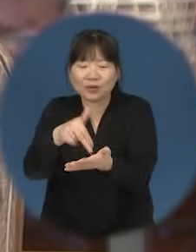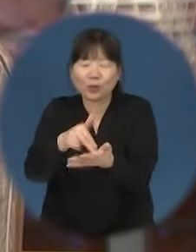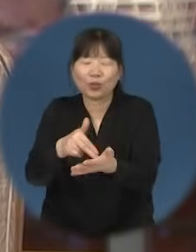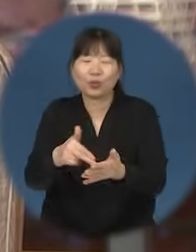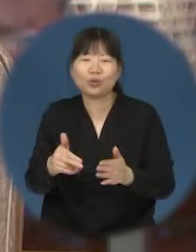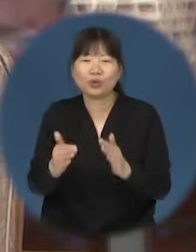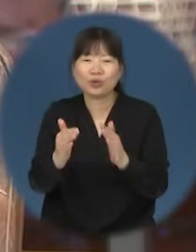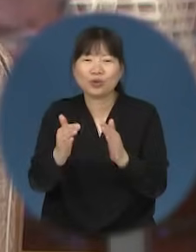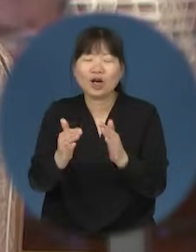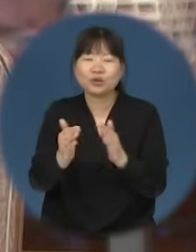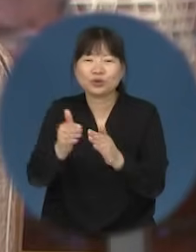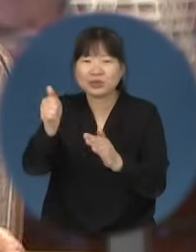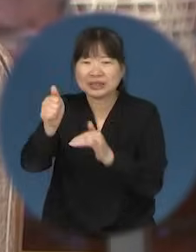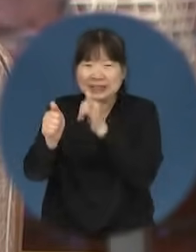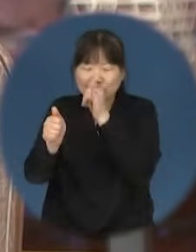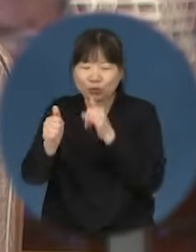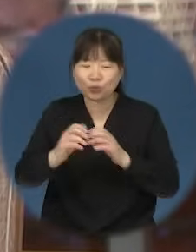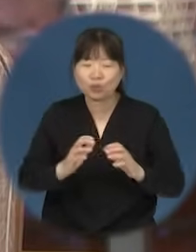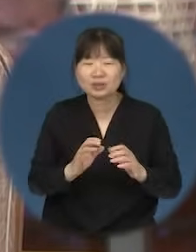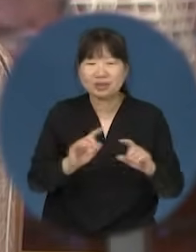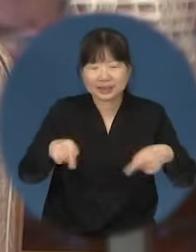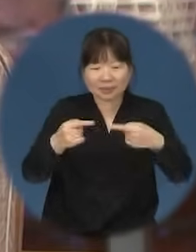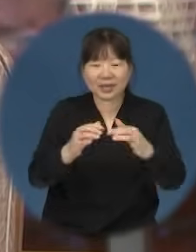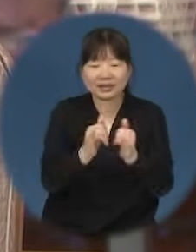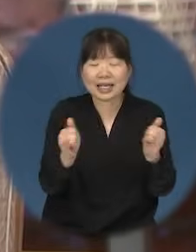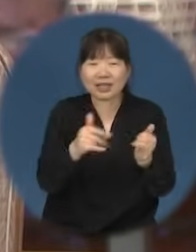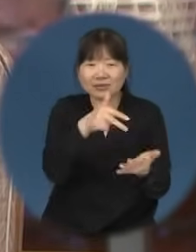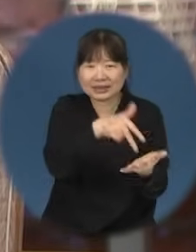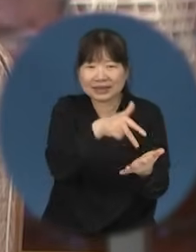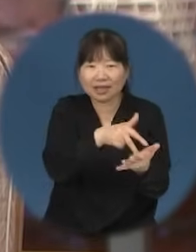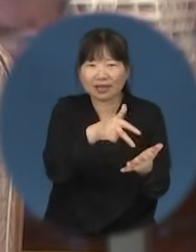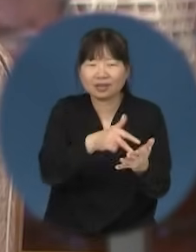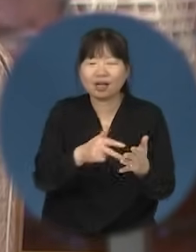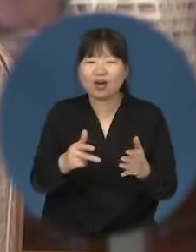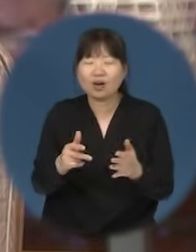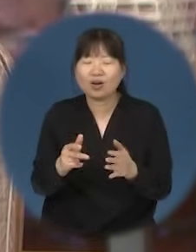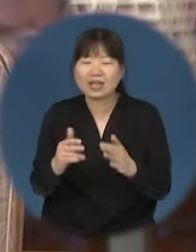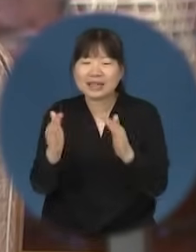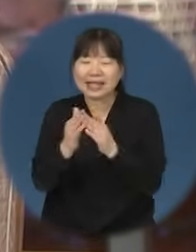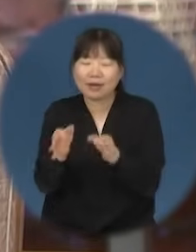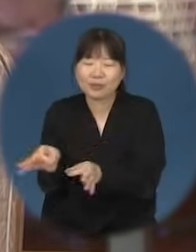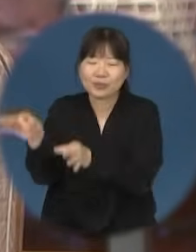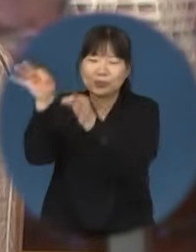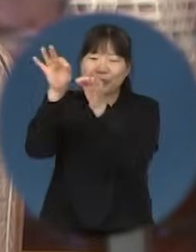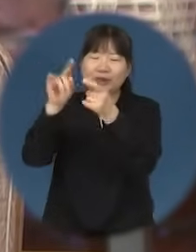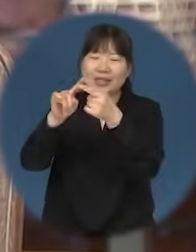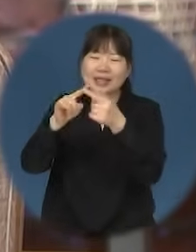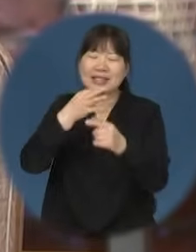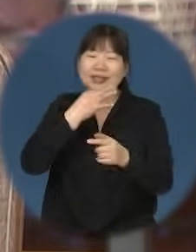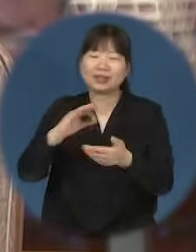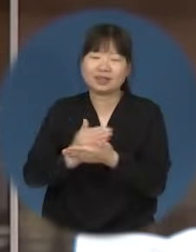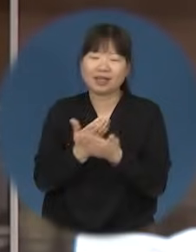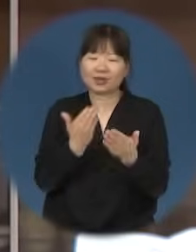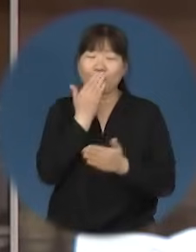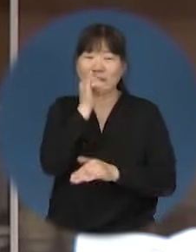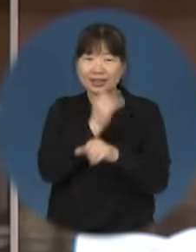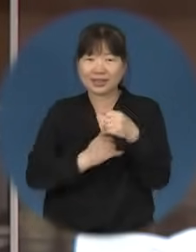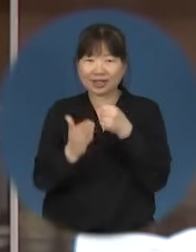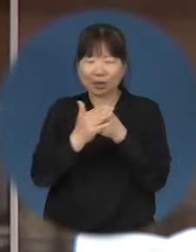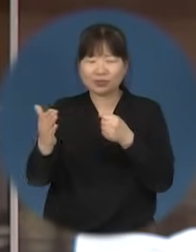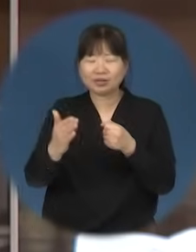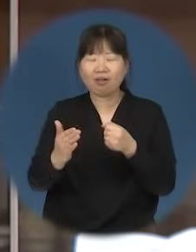부동산 이익을 서로 나눠가질 그렇죠, 수 있잖아요. 그렇죠. 그러니까 다 윈윈윈 시스템이 되는 거죠. 진짜